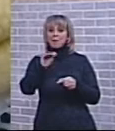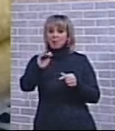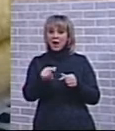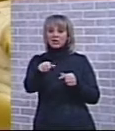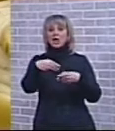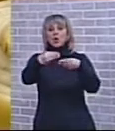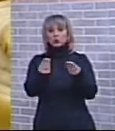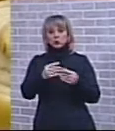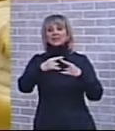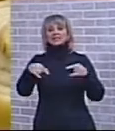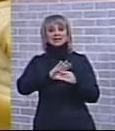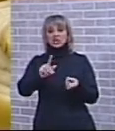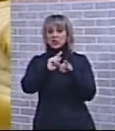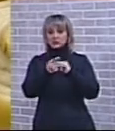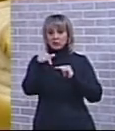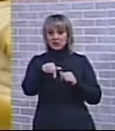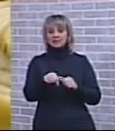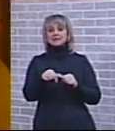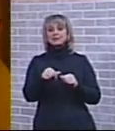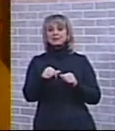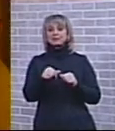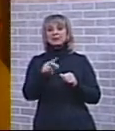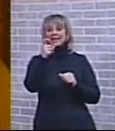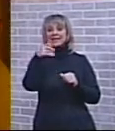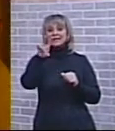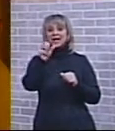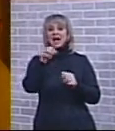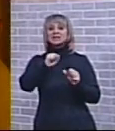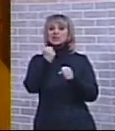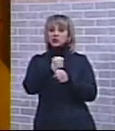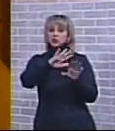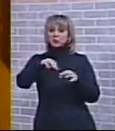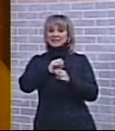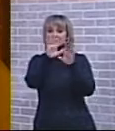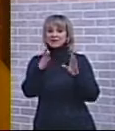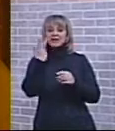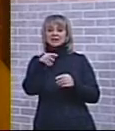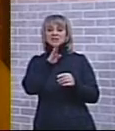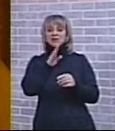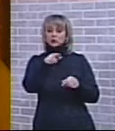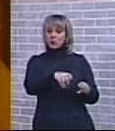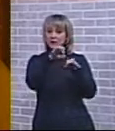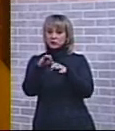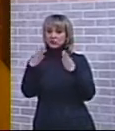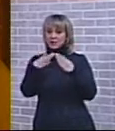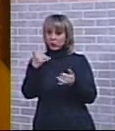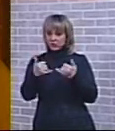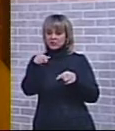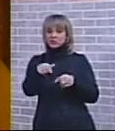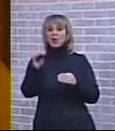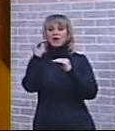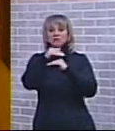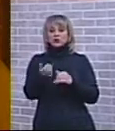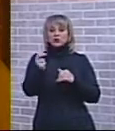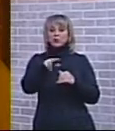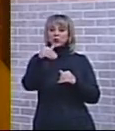но блюда на столе с тех пор не изменились. Хинкал делают после свадьбы, например, когда девушку привозят домой. Вечером